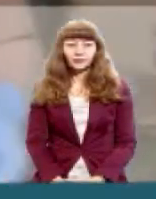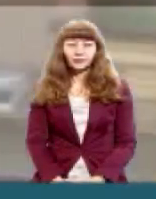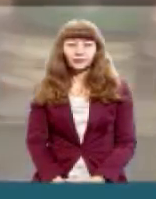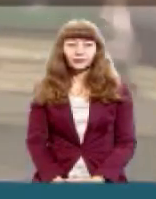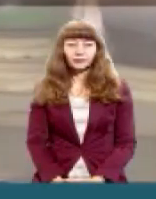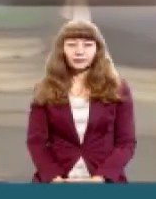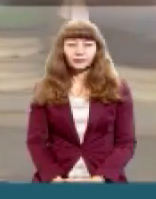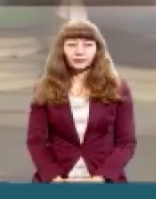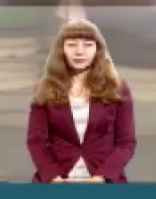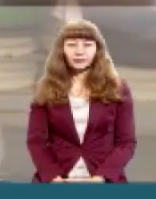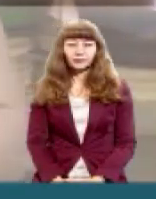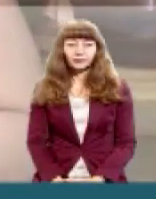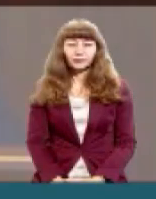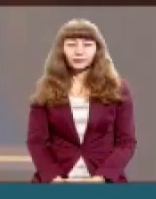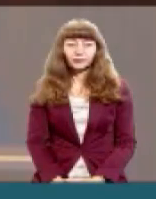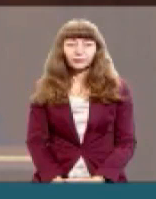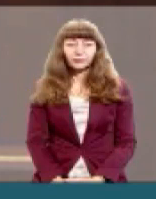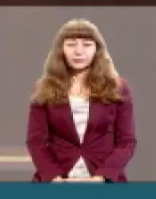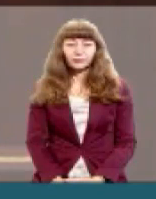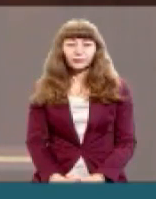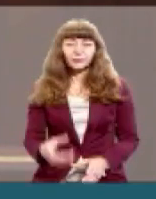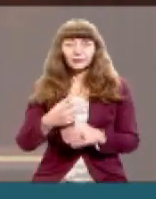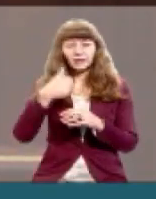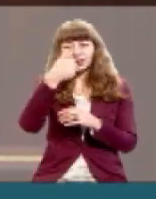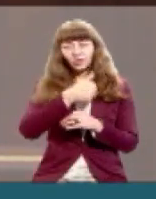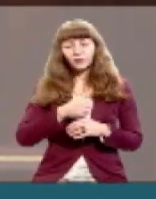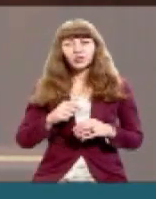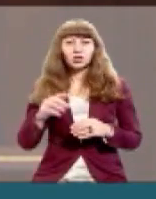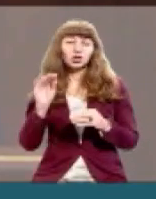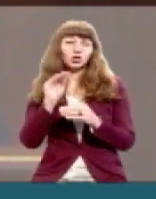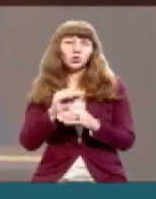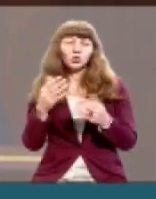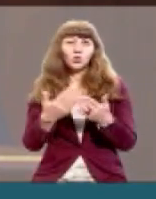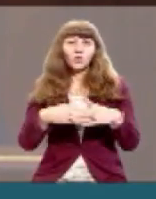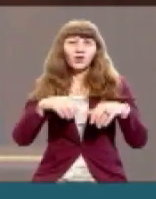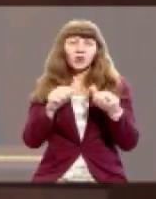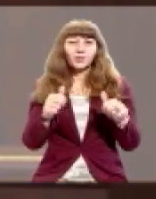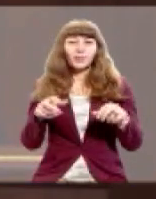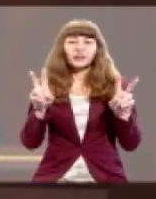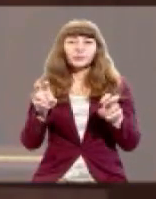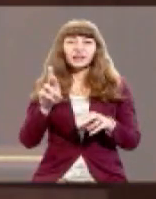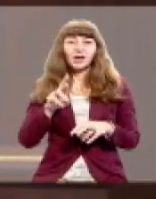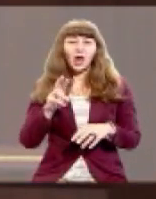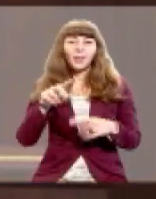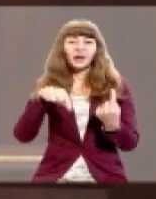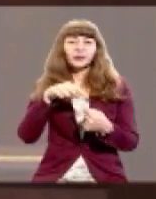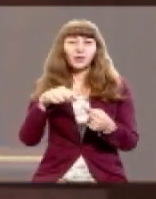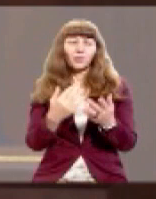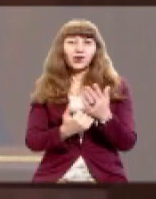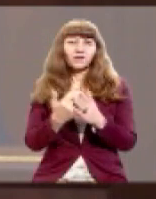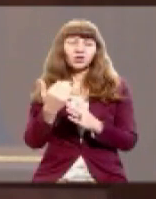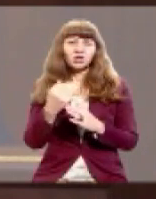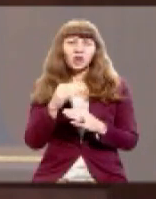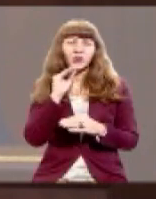кәсіпкер атты жаңа құрал енгізілген. С этого года введен новый инструмент «Мен кәсіпкер». Осы жылдан бастап кәсіпкерлердің құзыретін